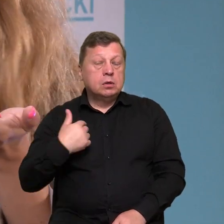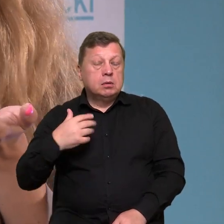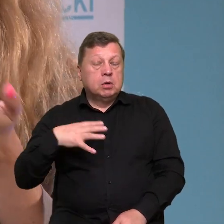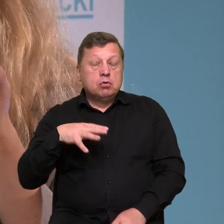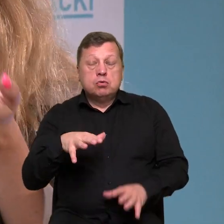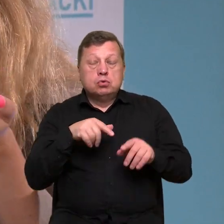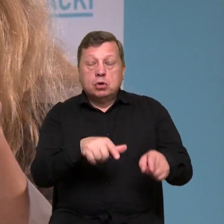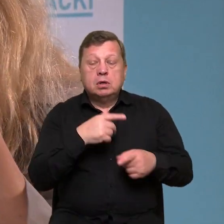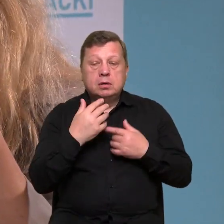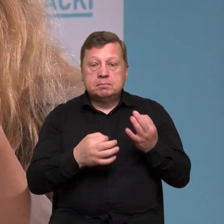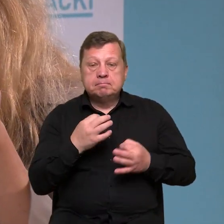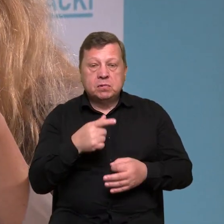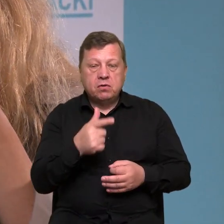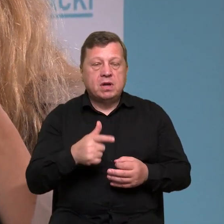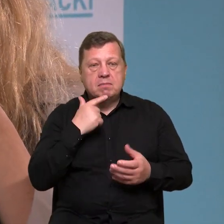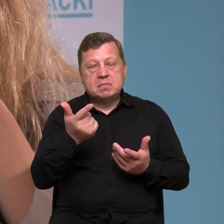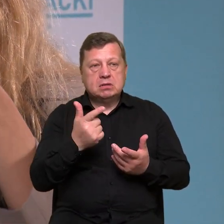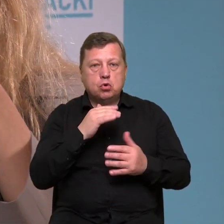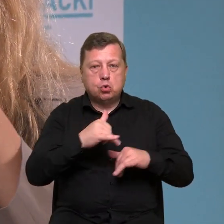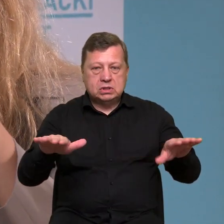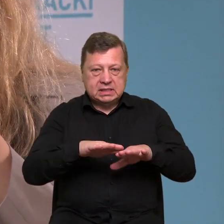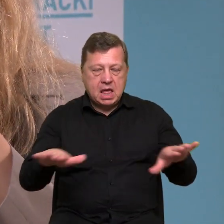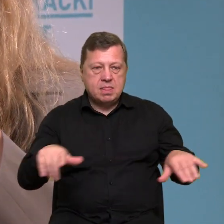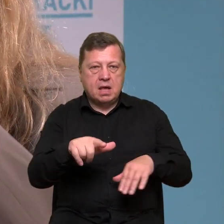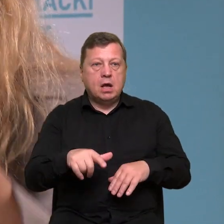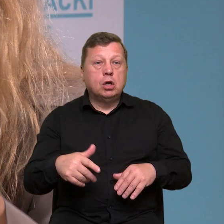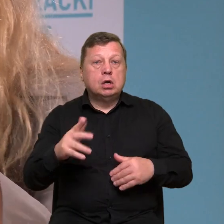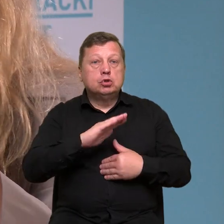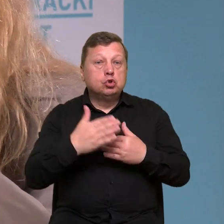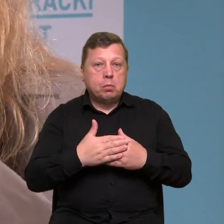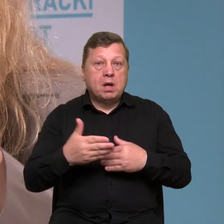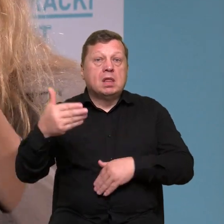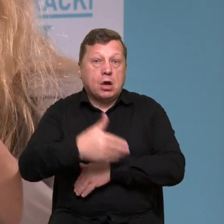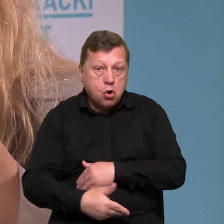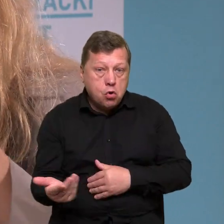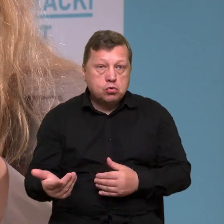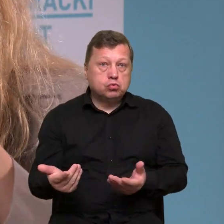poświęcono tam różnym scenom, na przykład ślub na końcu.